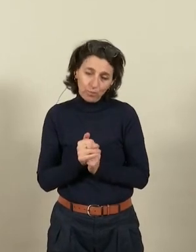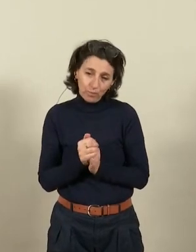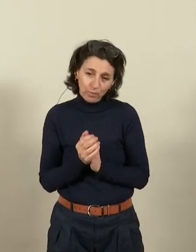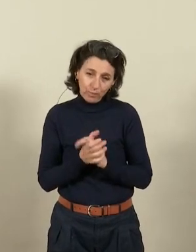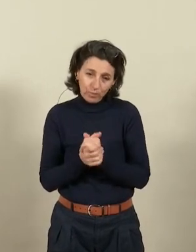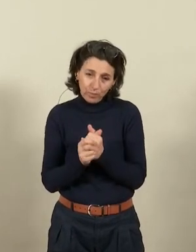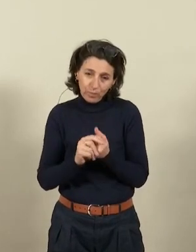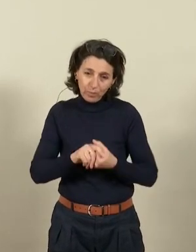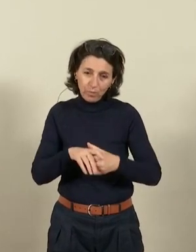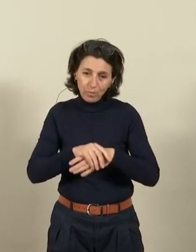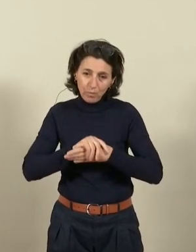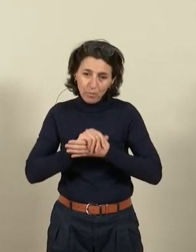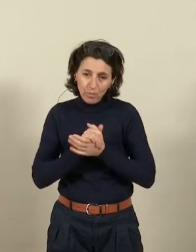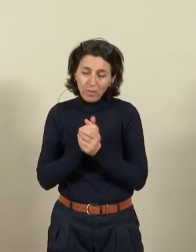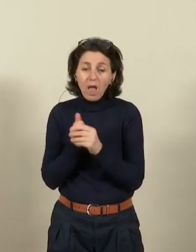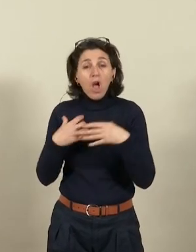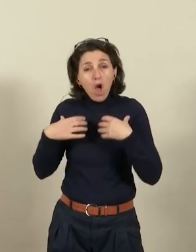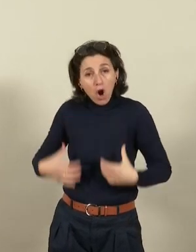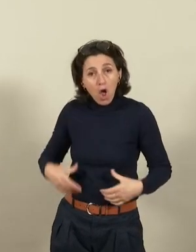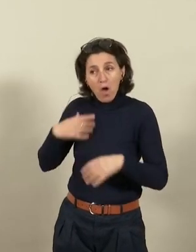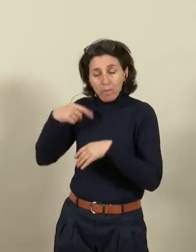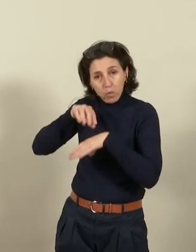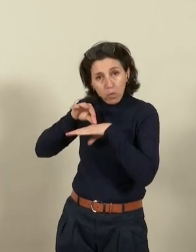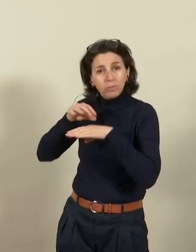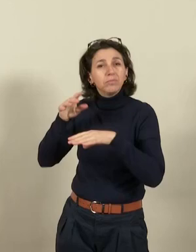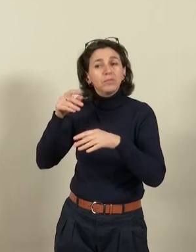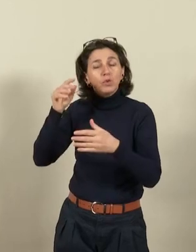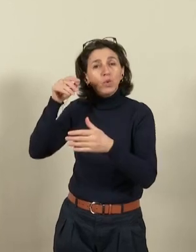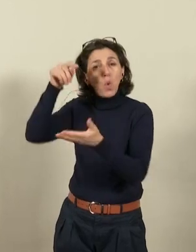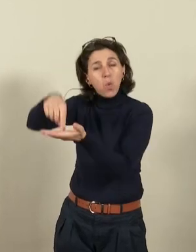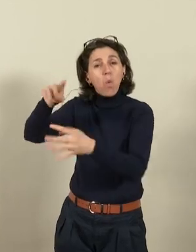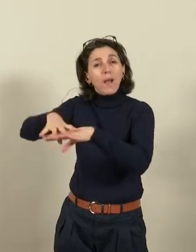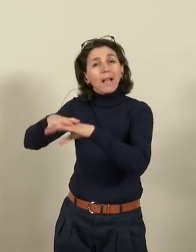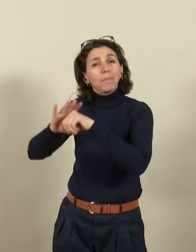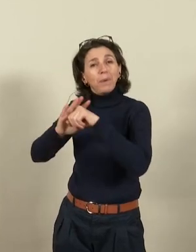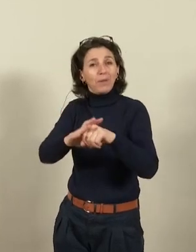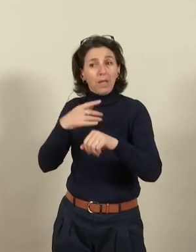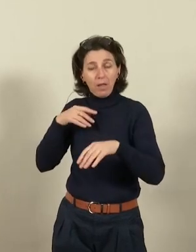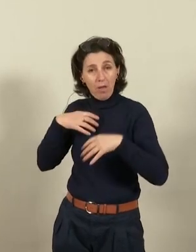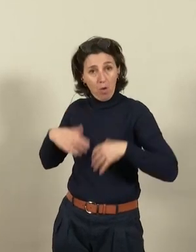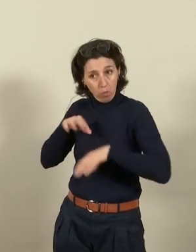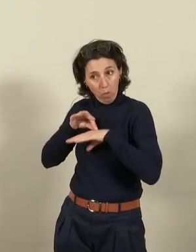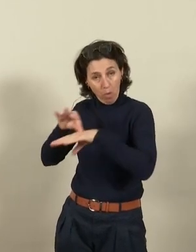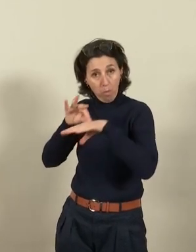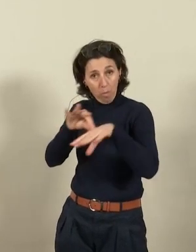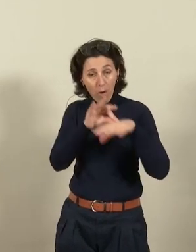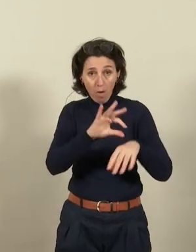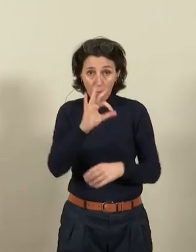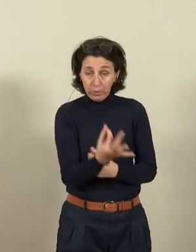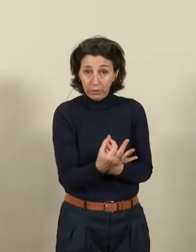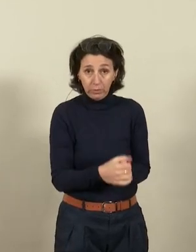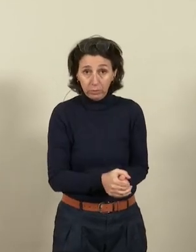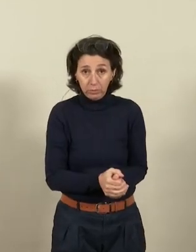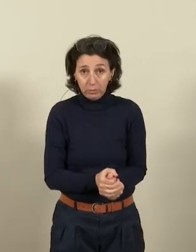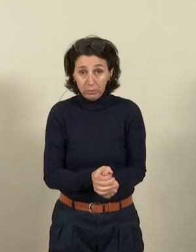qui interviennent dans les quartiers prioritaires de la ville oui il y a il y a un vrai